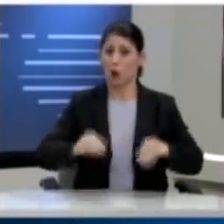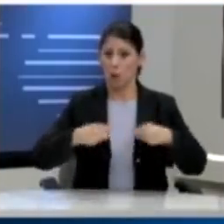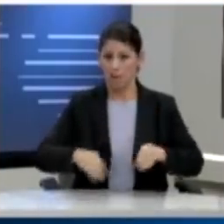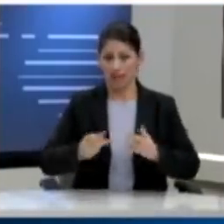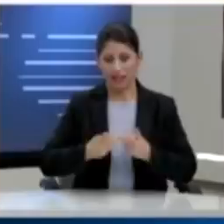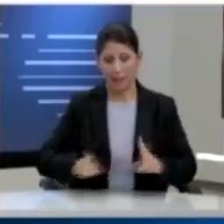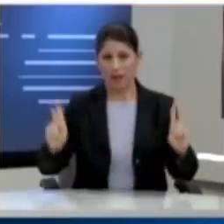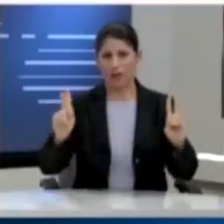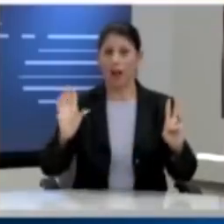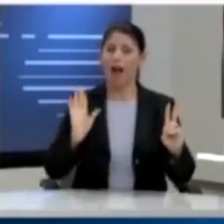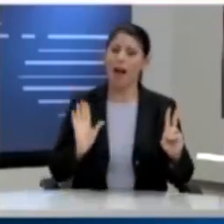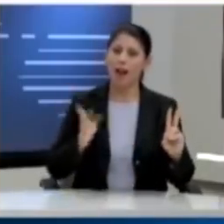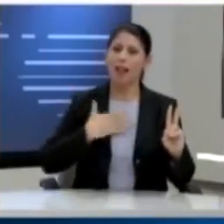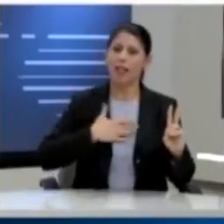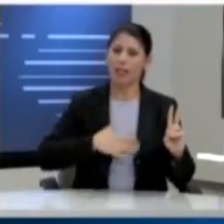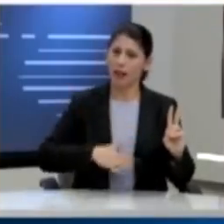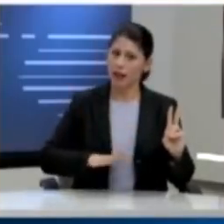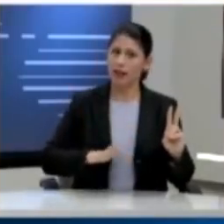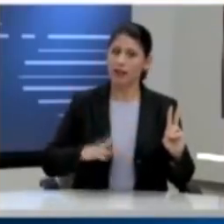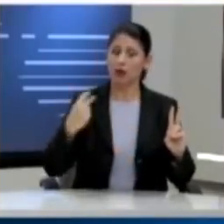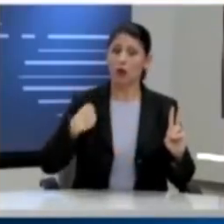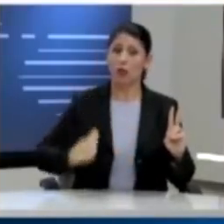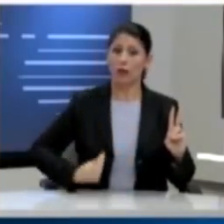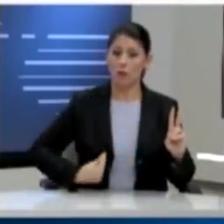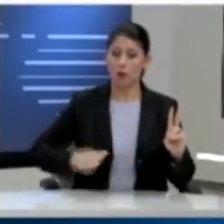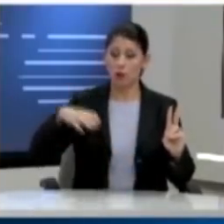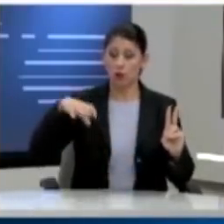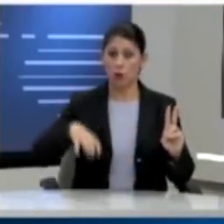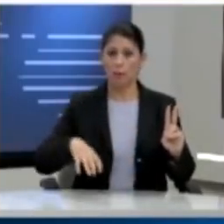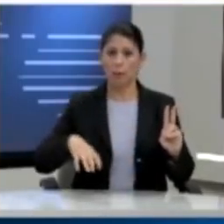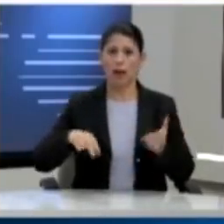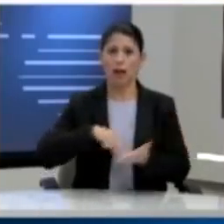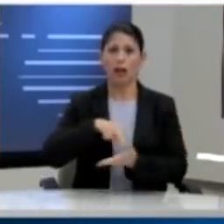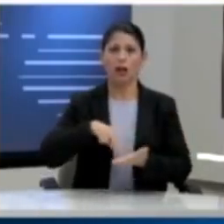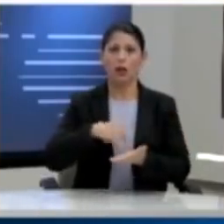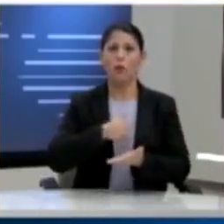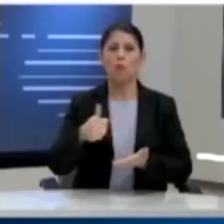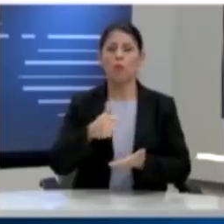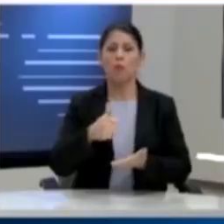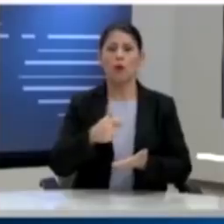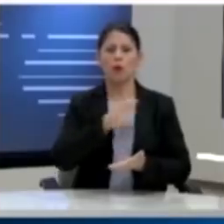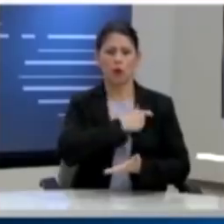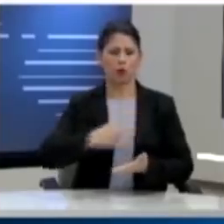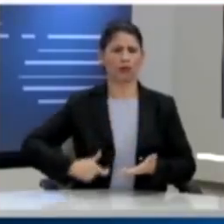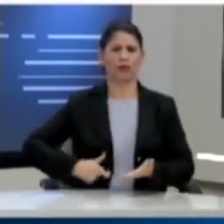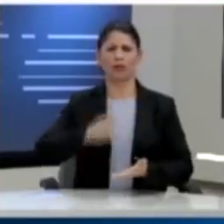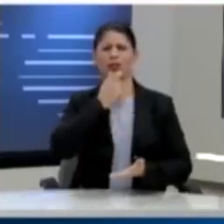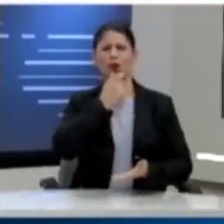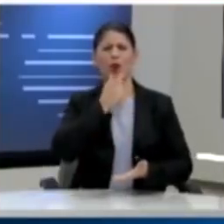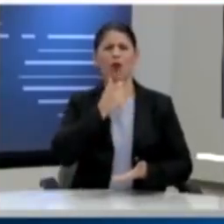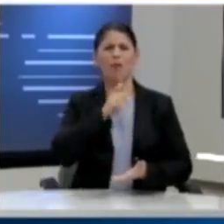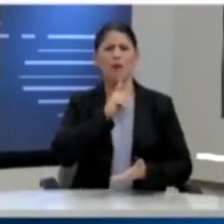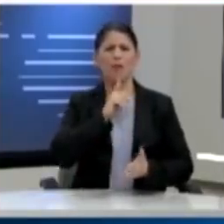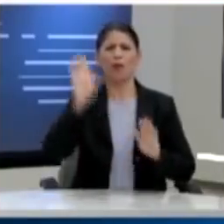και απελευθέρωσης, αλλά γιατί θέλετε το δημόσιο τομέα σε ρόλο μόνο τροχονόμου. Τι